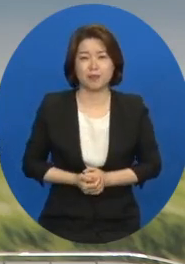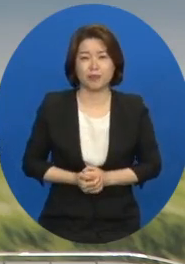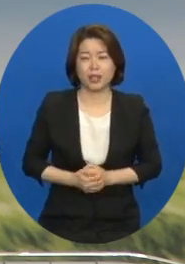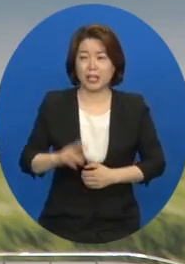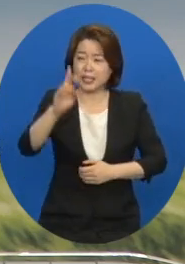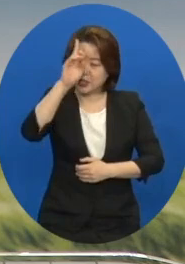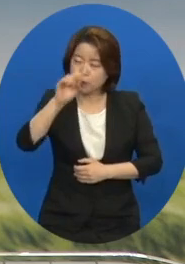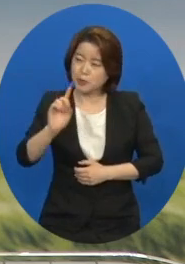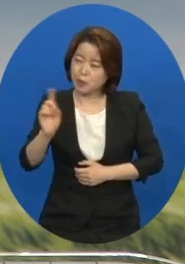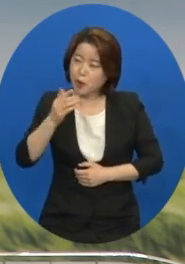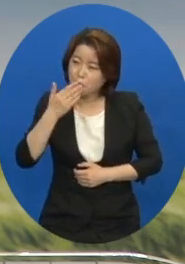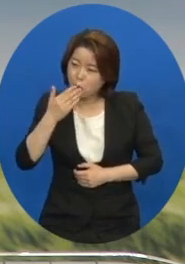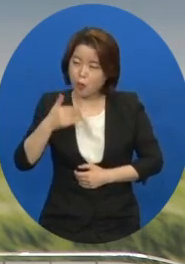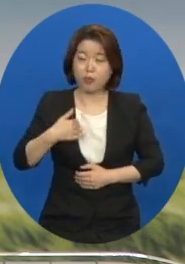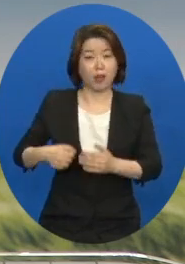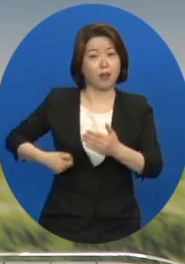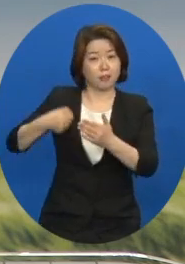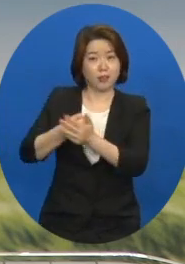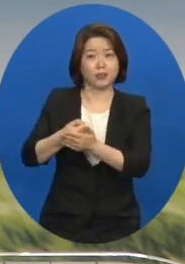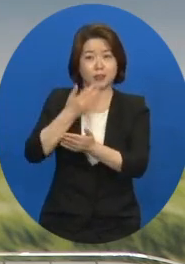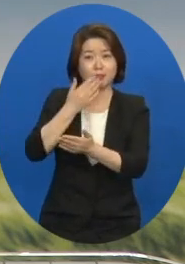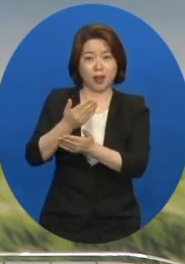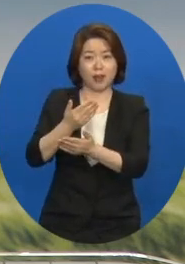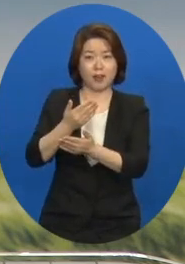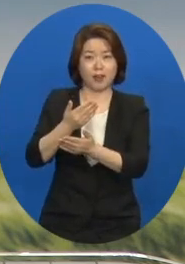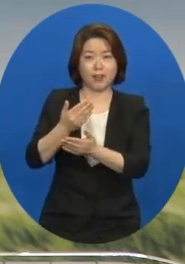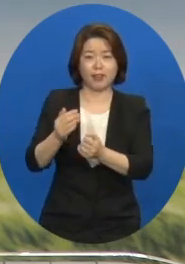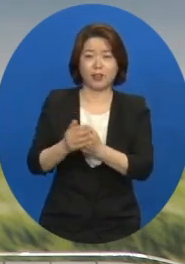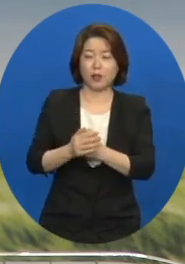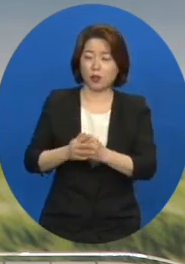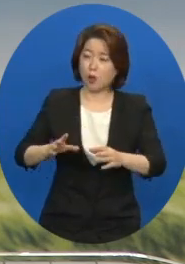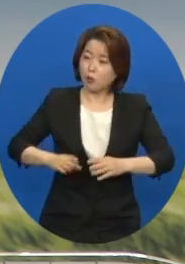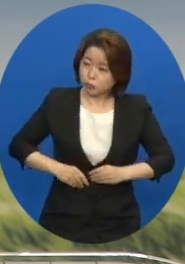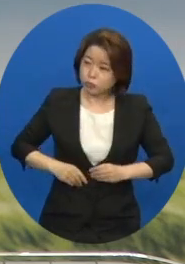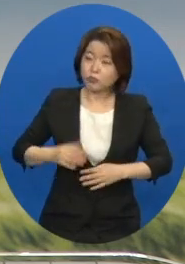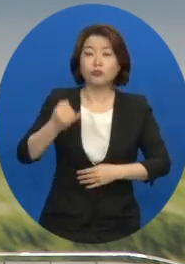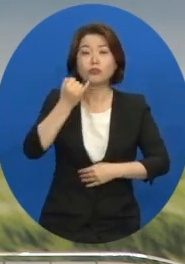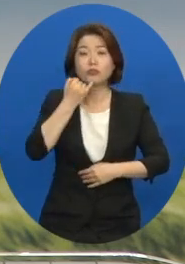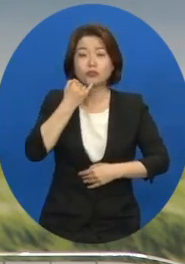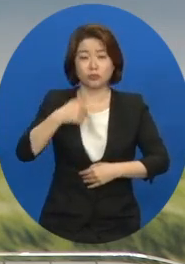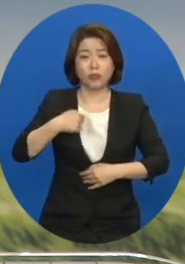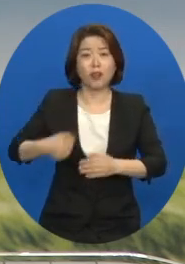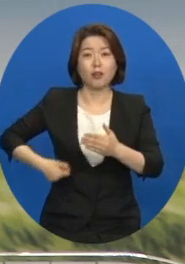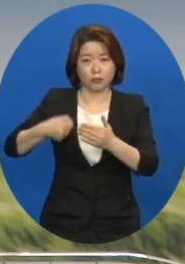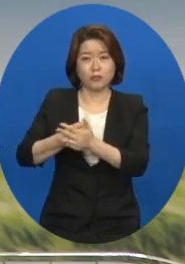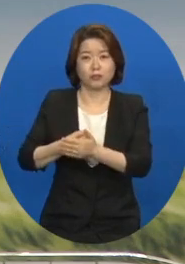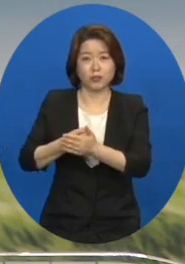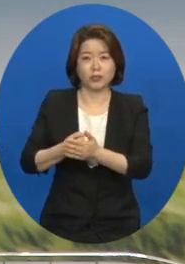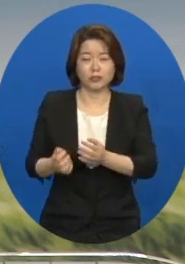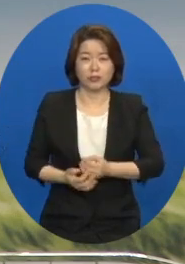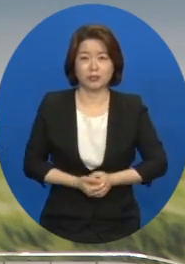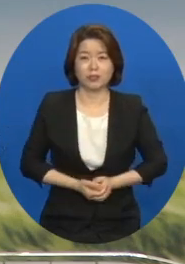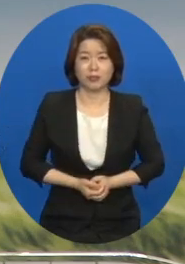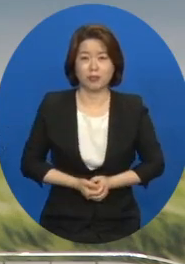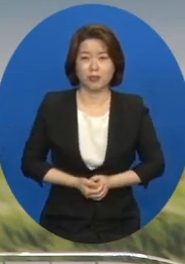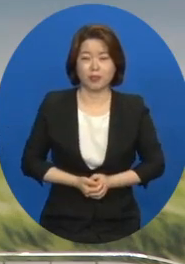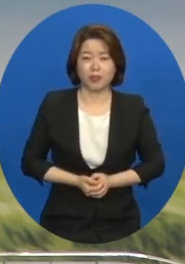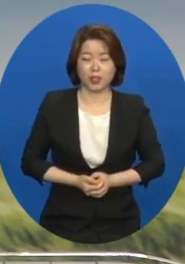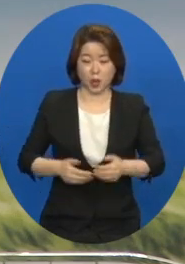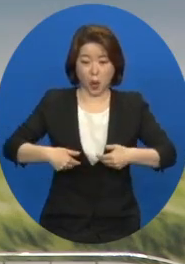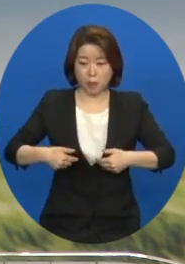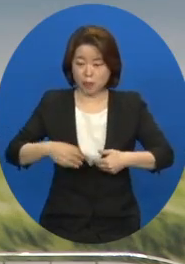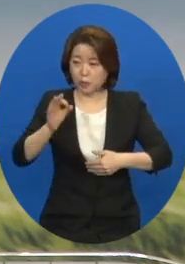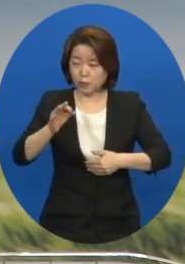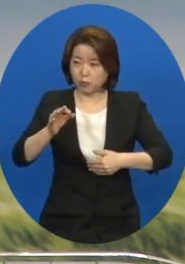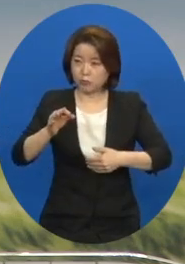점심 때뭘 먹을지 내가 결정할 수 있어요. 굶는 일도 내가 결정할 수 있어요. 용돈을 다 드릴